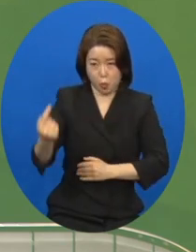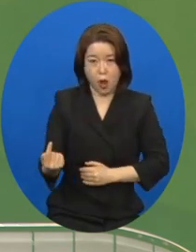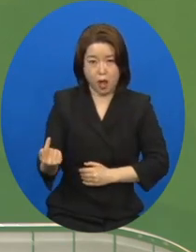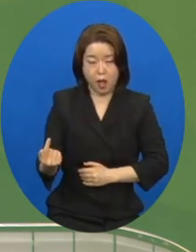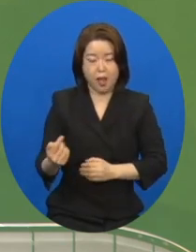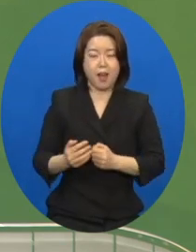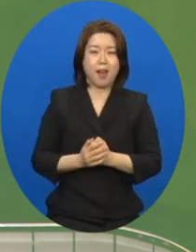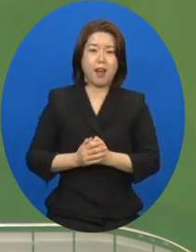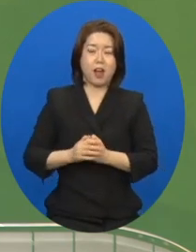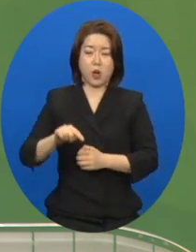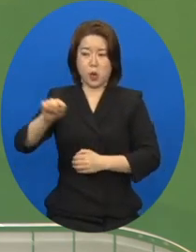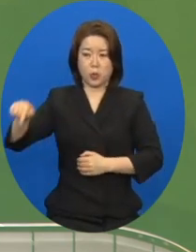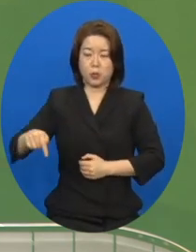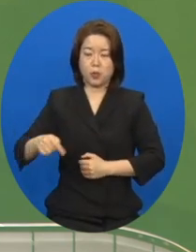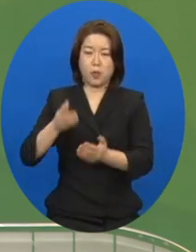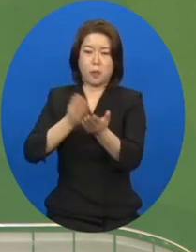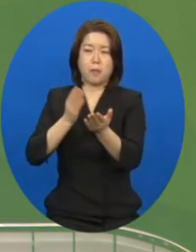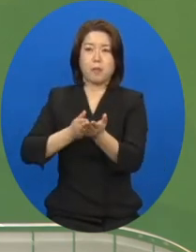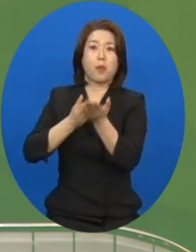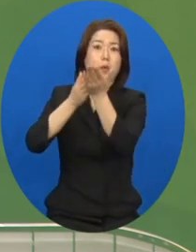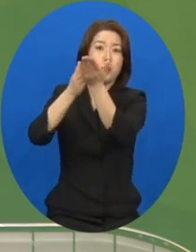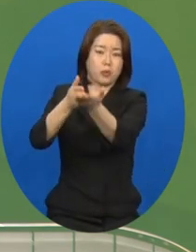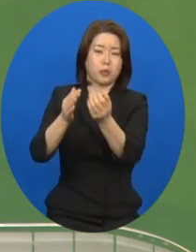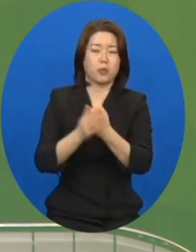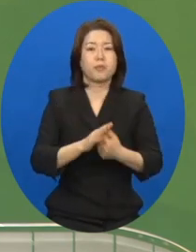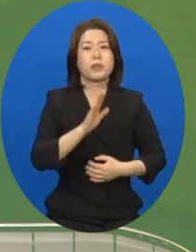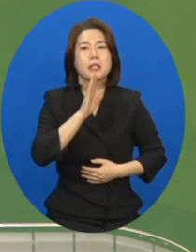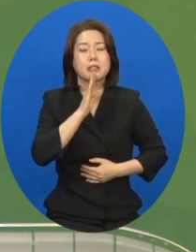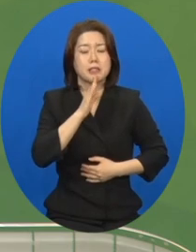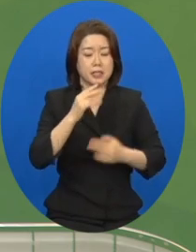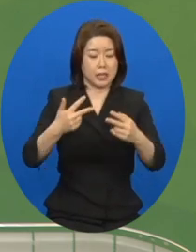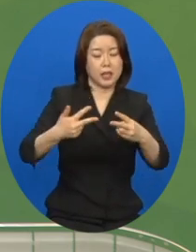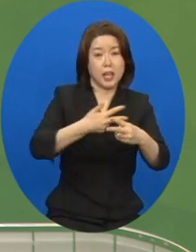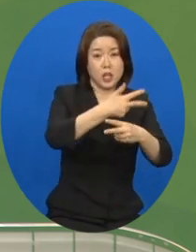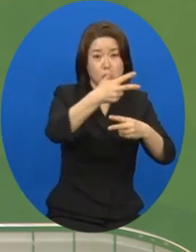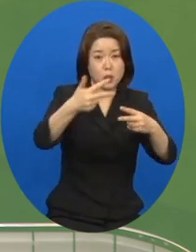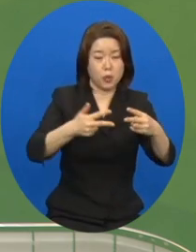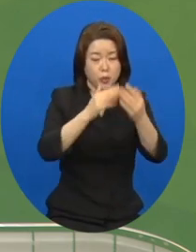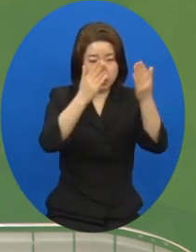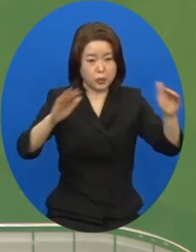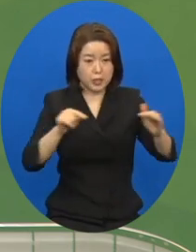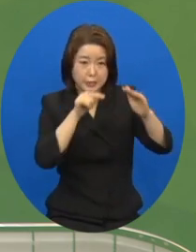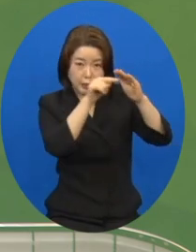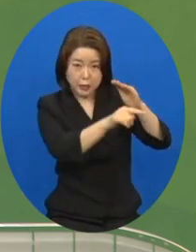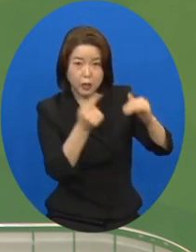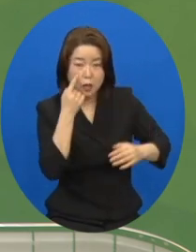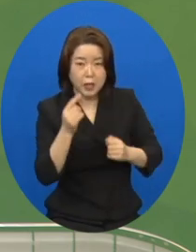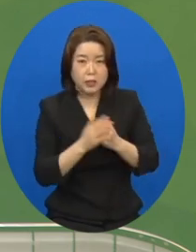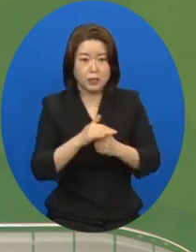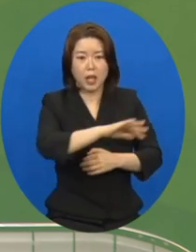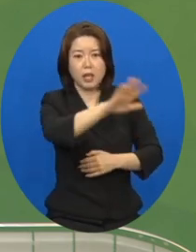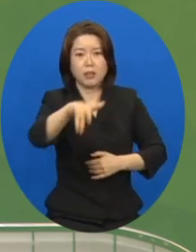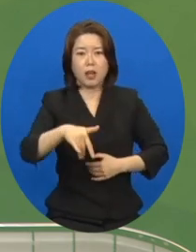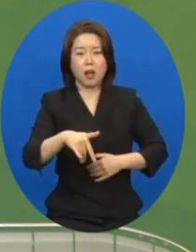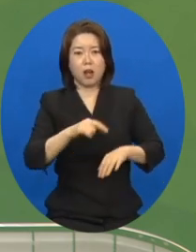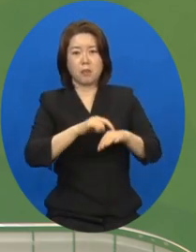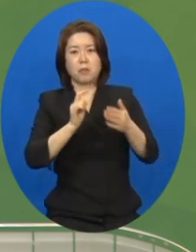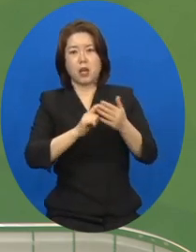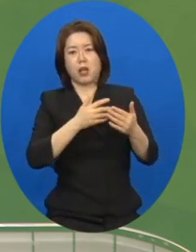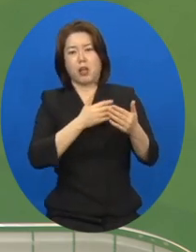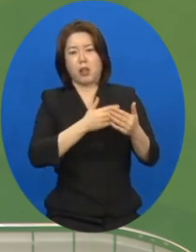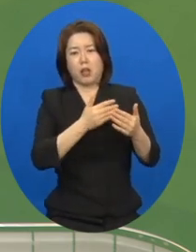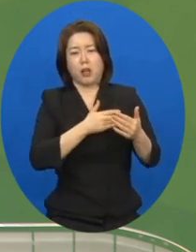그리고는 그들이 보고를 합니다. 실제로 우리가 여리고성에 들어가 봤더니 그 사람들이 다 간담이 녹을